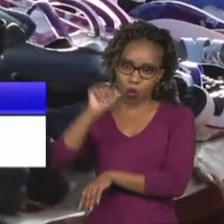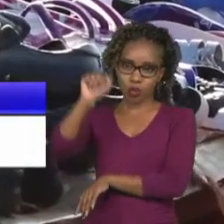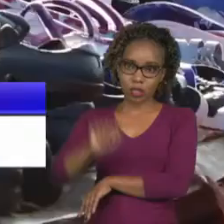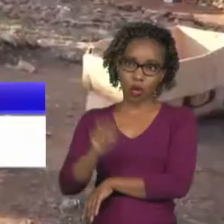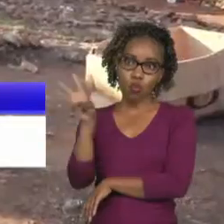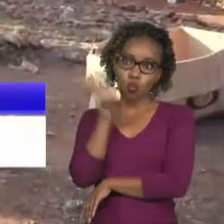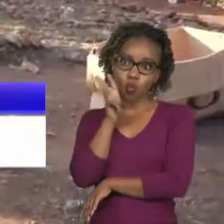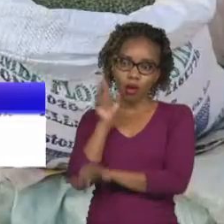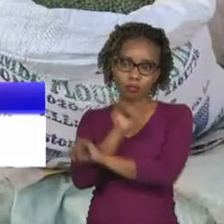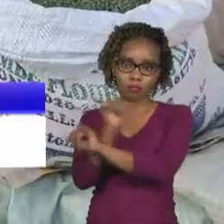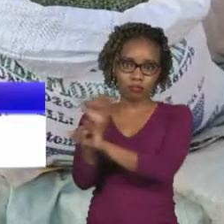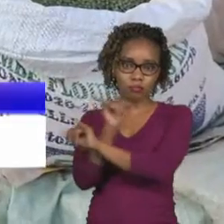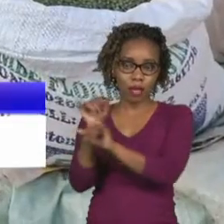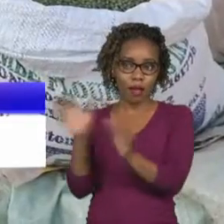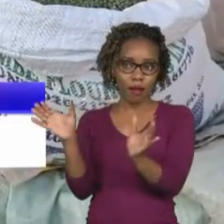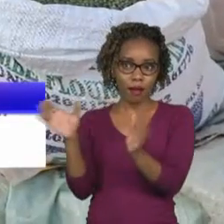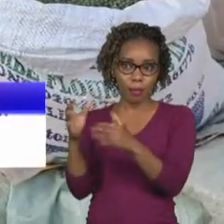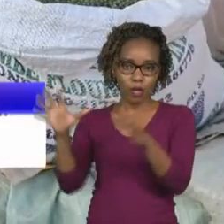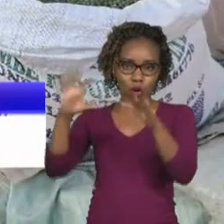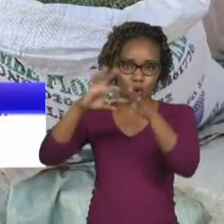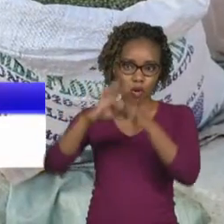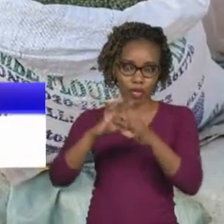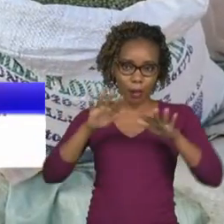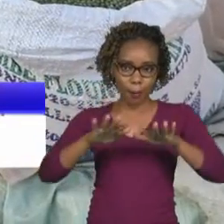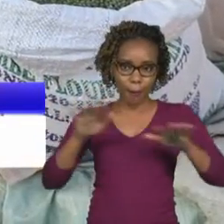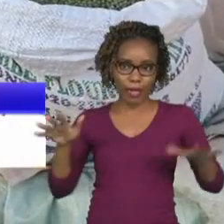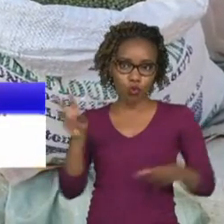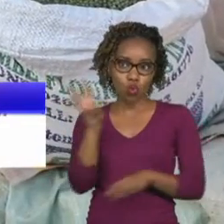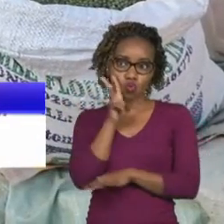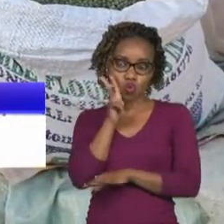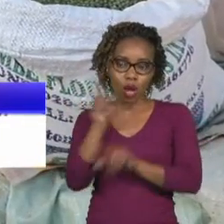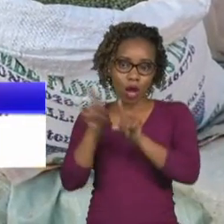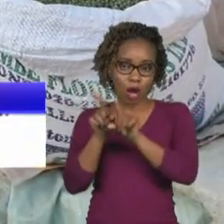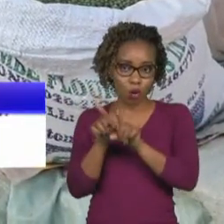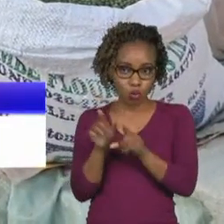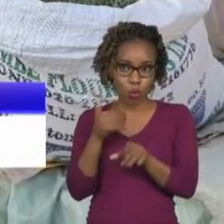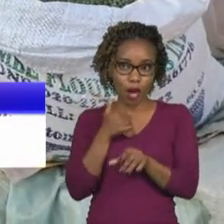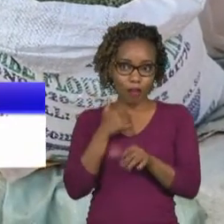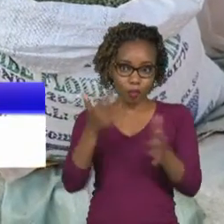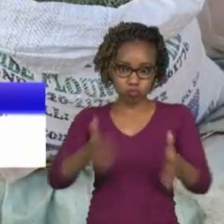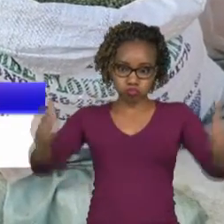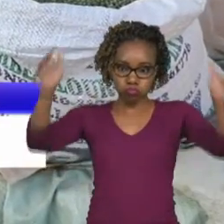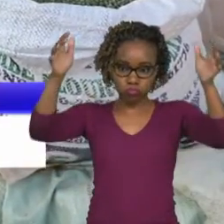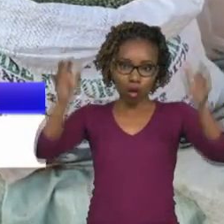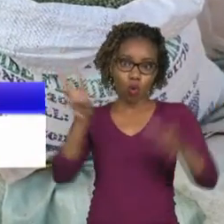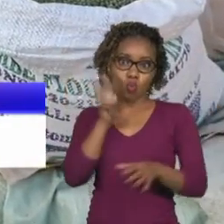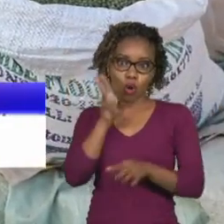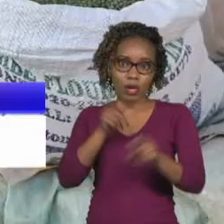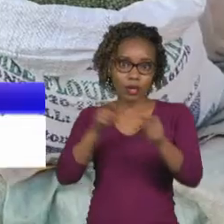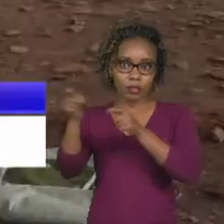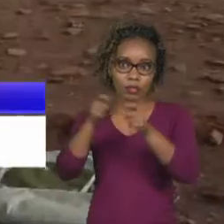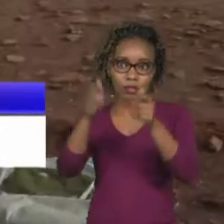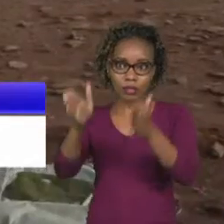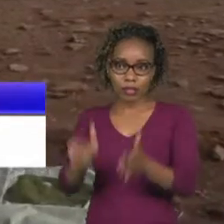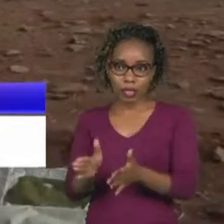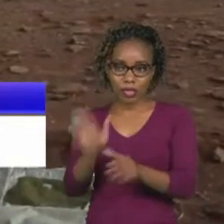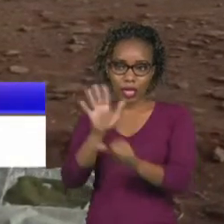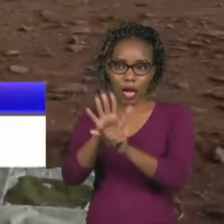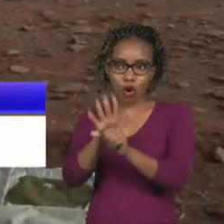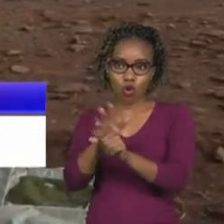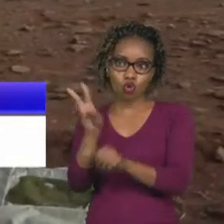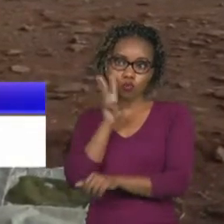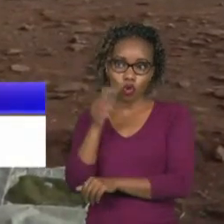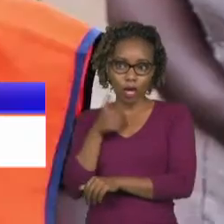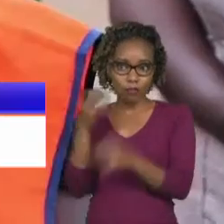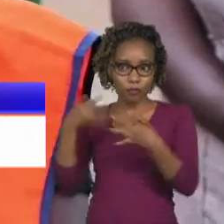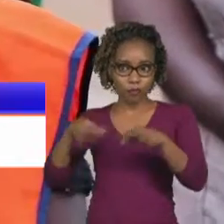and Sanitation Company has connected the market with water and installed water tanks, where traders now are getting plenty of water for